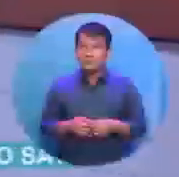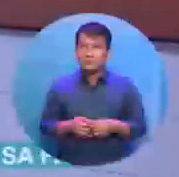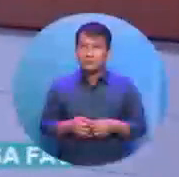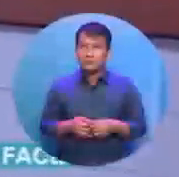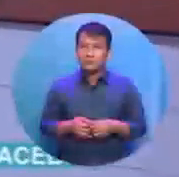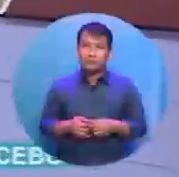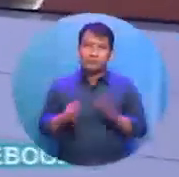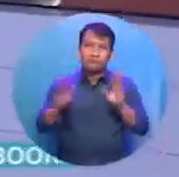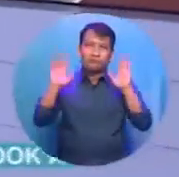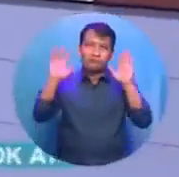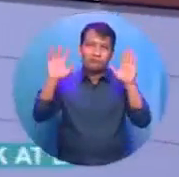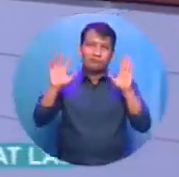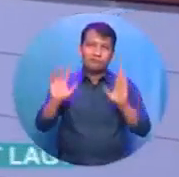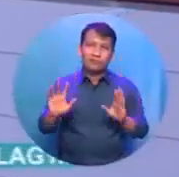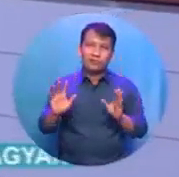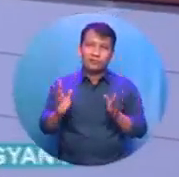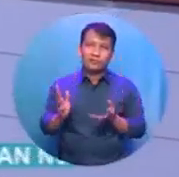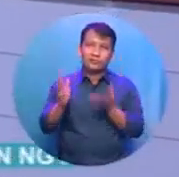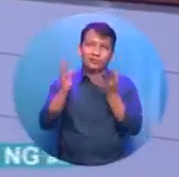Wow!